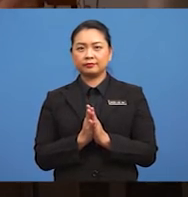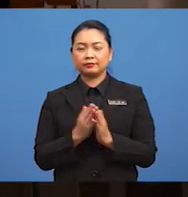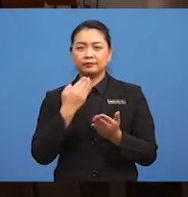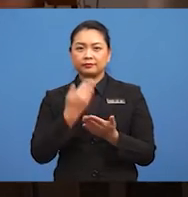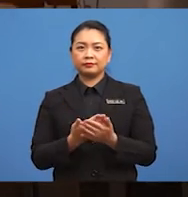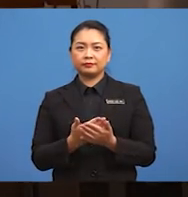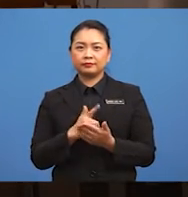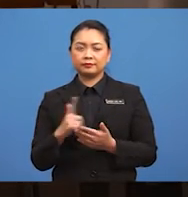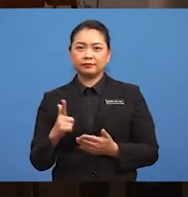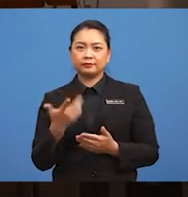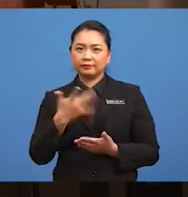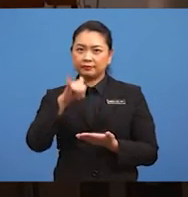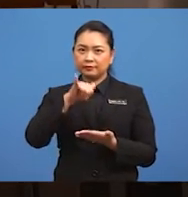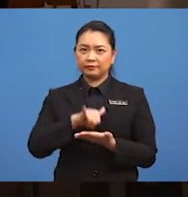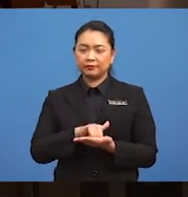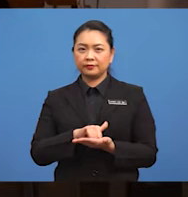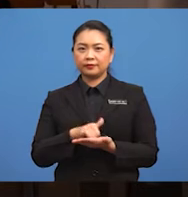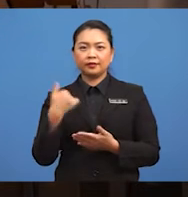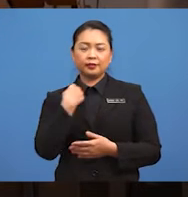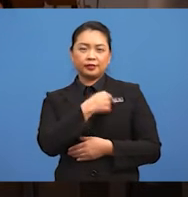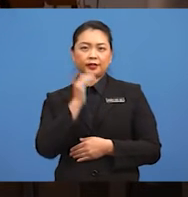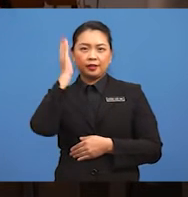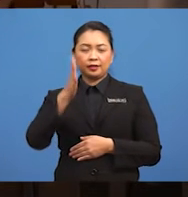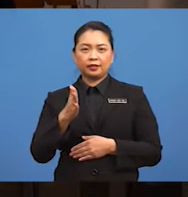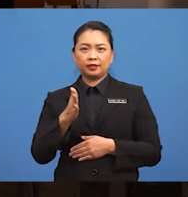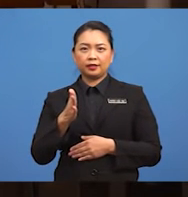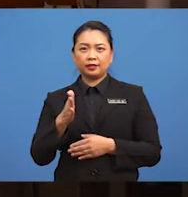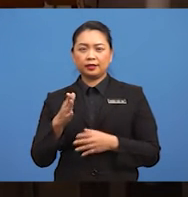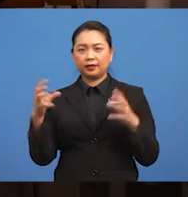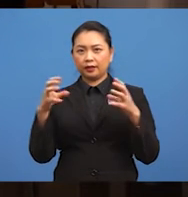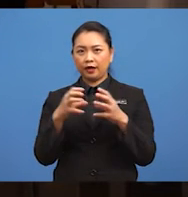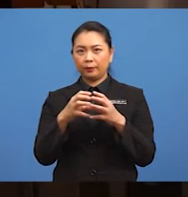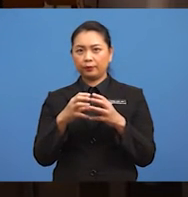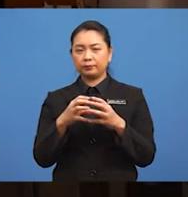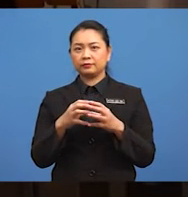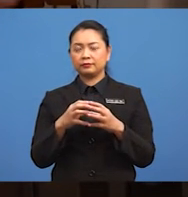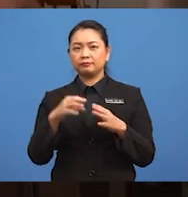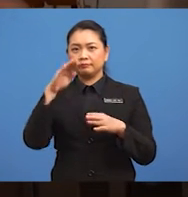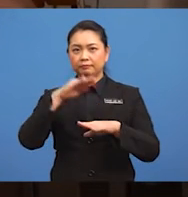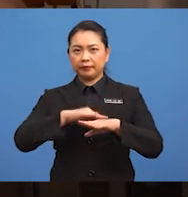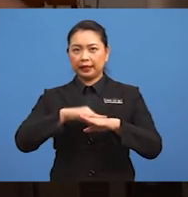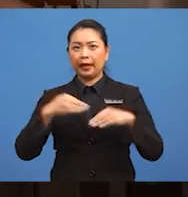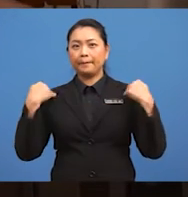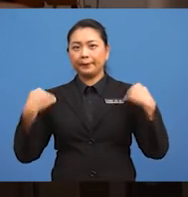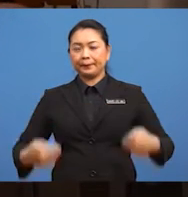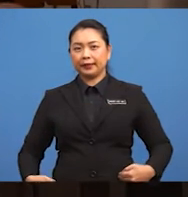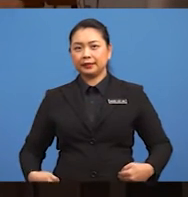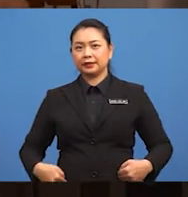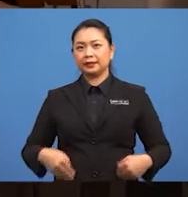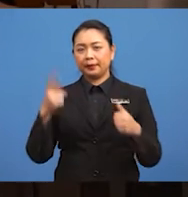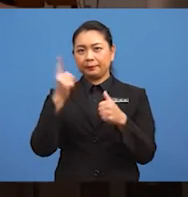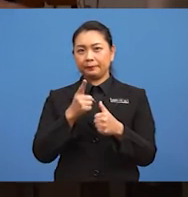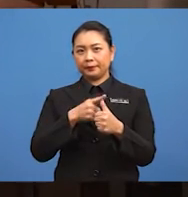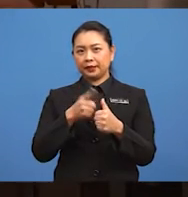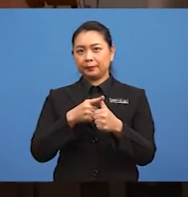Baiklah, setelah sediakan lapik leher, kita akan mencantumkan lapik leher pada garis leher badan. Yang